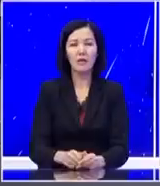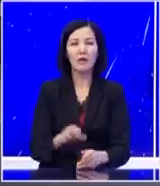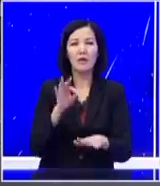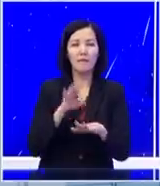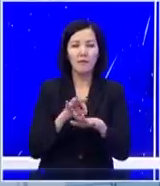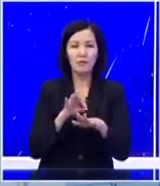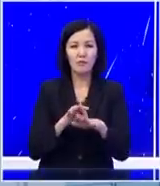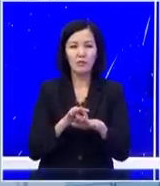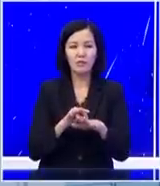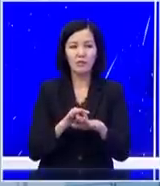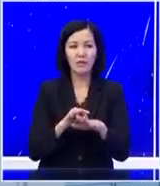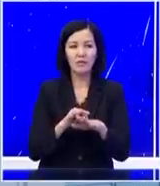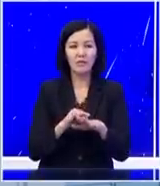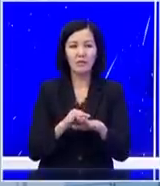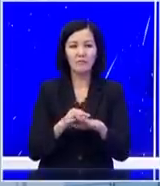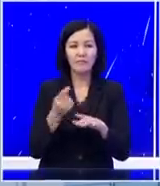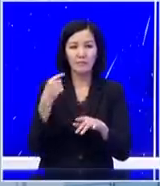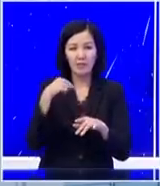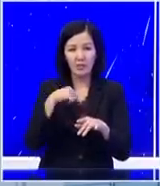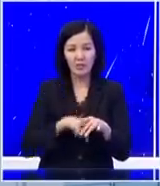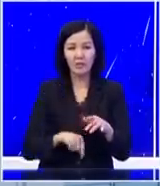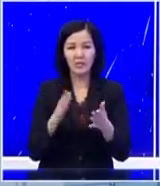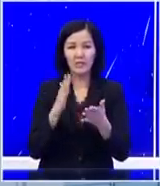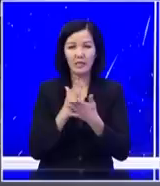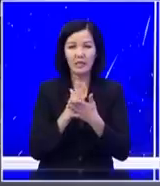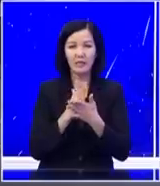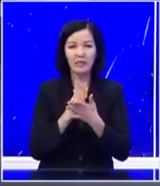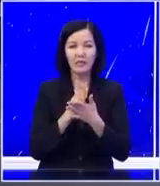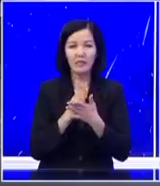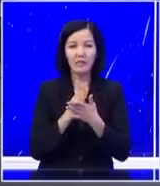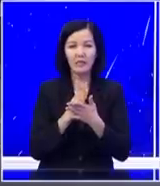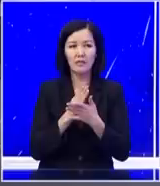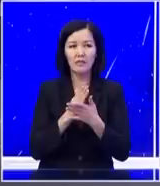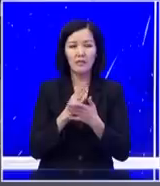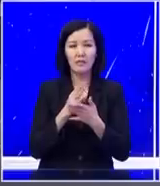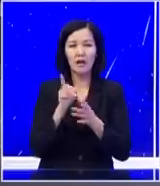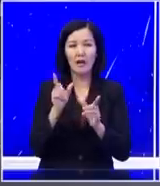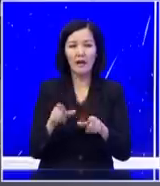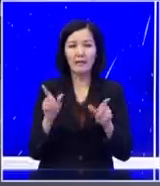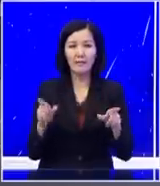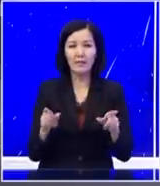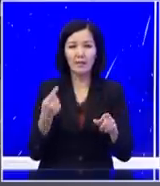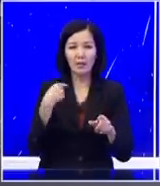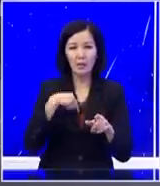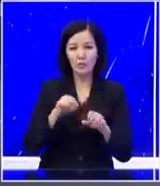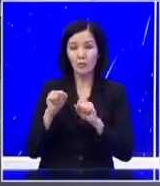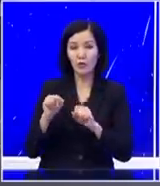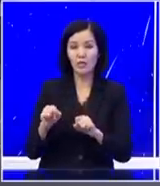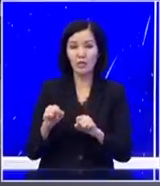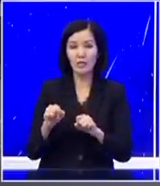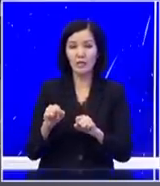геномный аппараттың нағыз геномный аппарат апреледетеміз. ИФА бойынша адамдардың иммунитетін